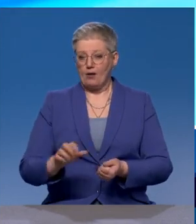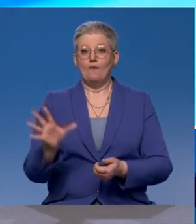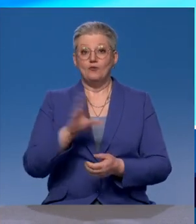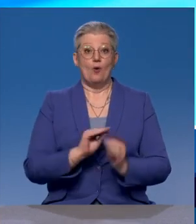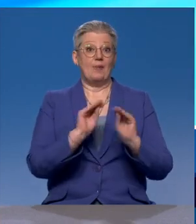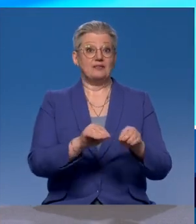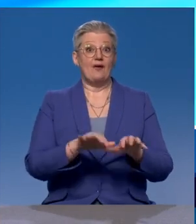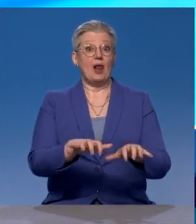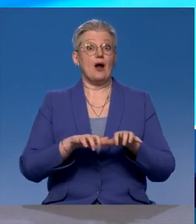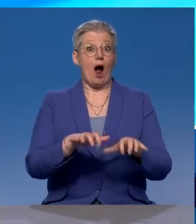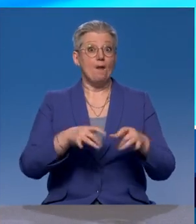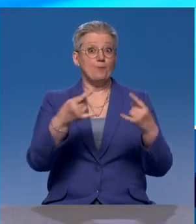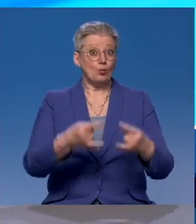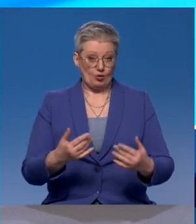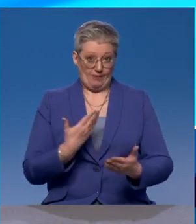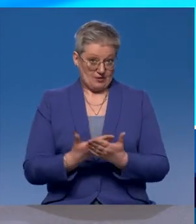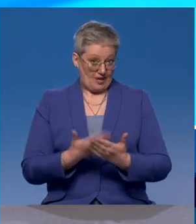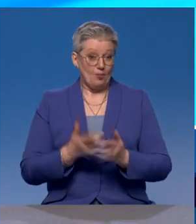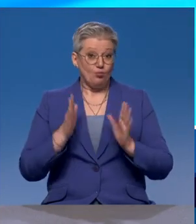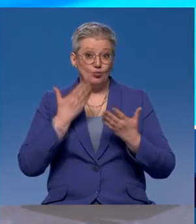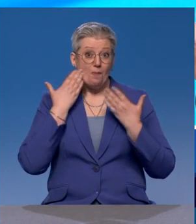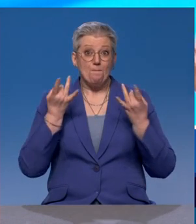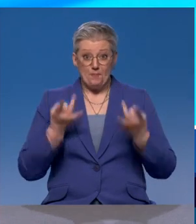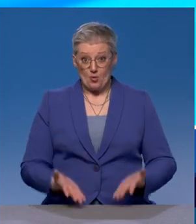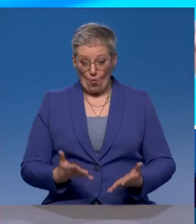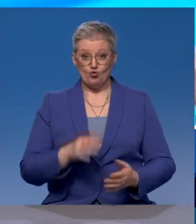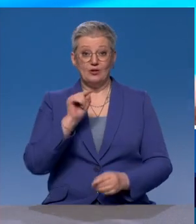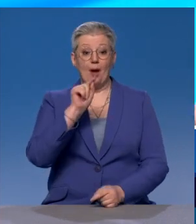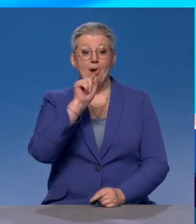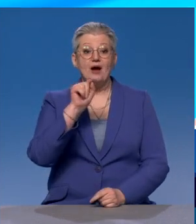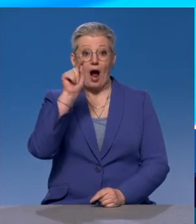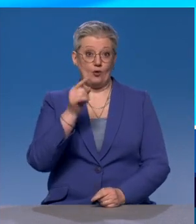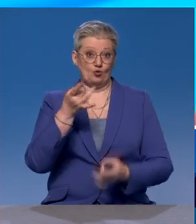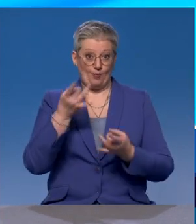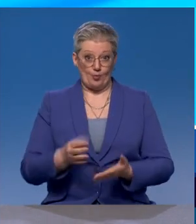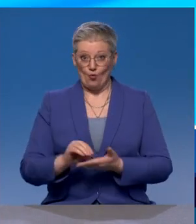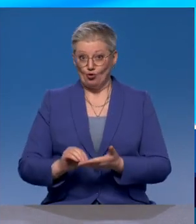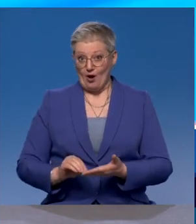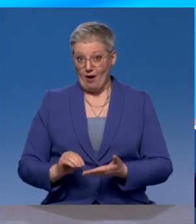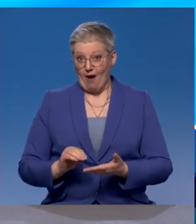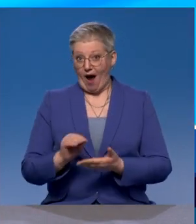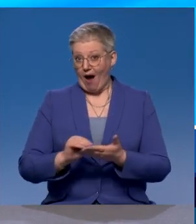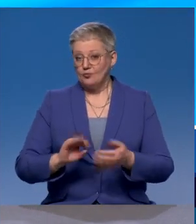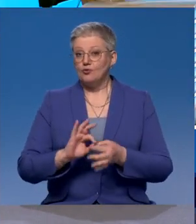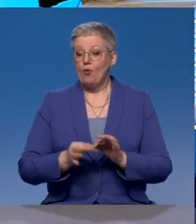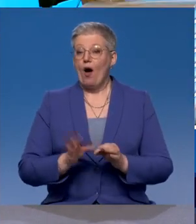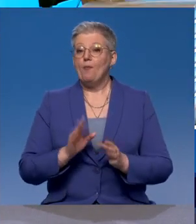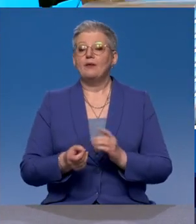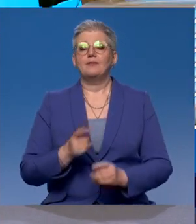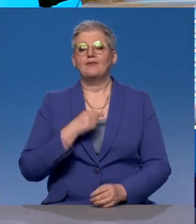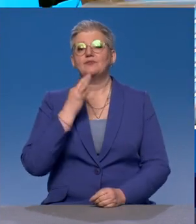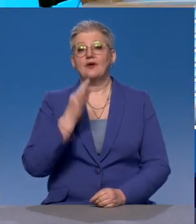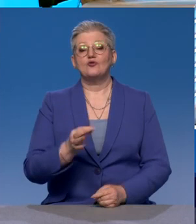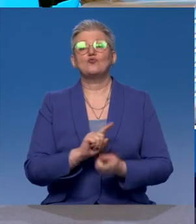компьютер. Казалось бы, сейчас будет проще врачам, потому что на компьютере галочку проще поставить, чем от руки исполнить. А сразу потом скажу, выяснилось, что... Стало только